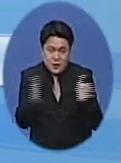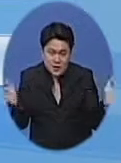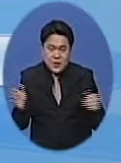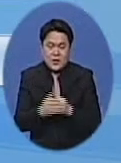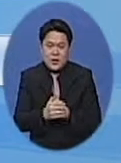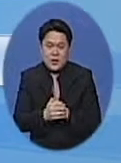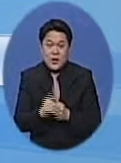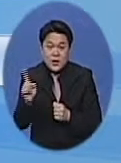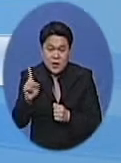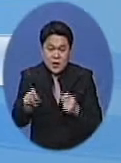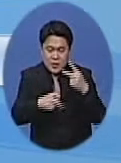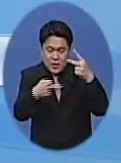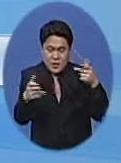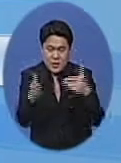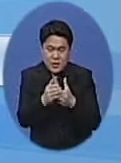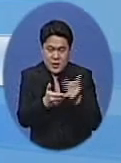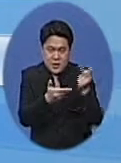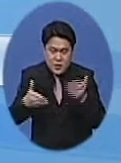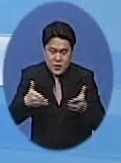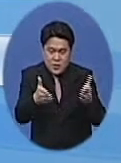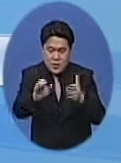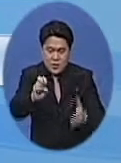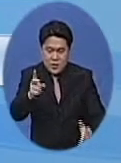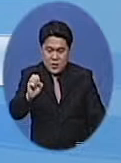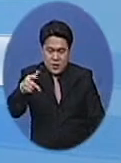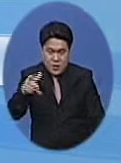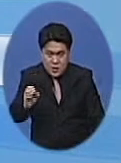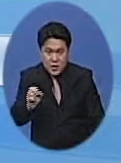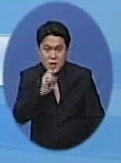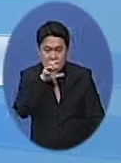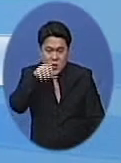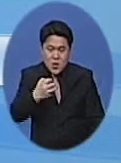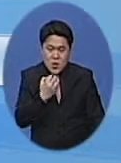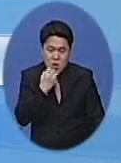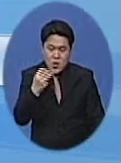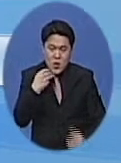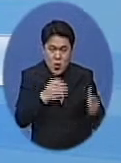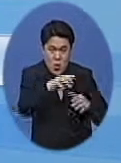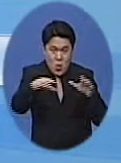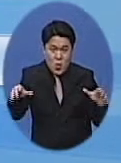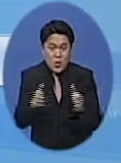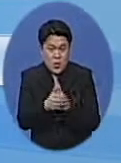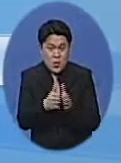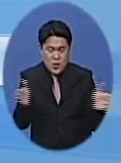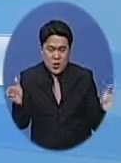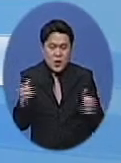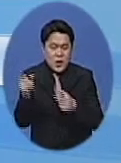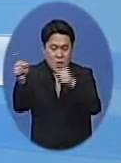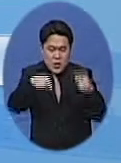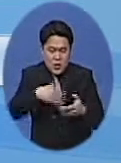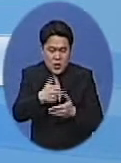대회는 12일까지 강원도 평창과 강릉, 서울, 경기도 일원에서 열립니다. 이번 대회에는 전국